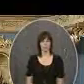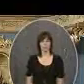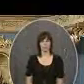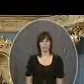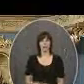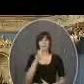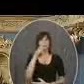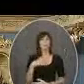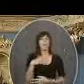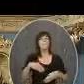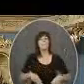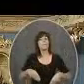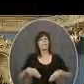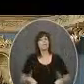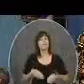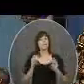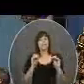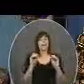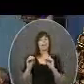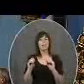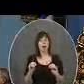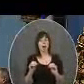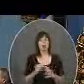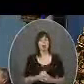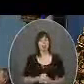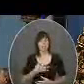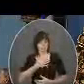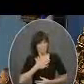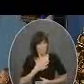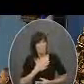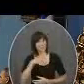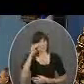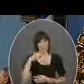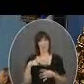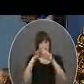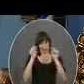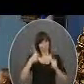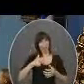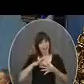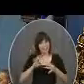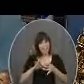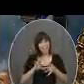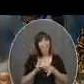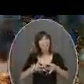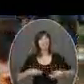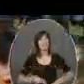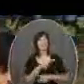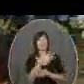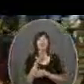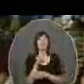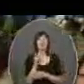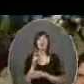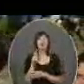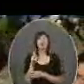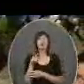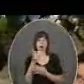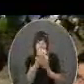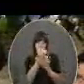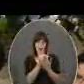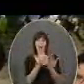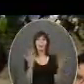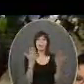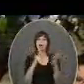Mme la ministre de l'Éducation. Ça va me faire plaisir, M. le Président, d'expliquer aux députés de Bordua un programme